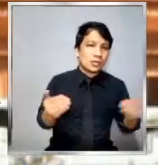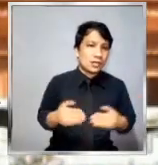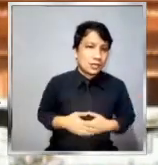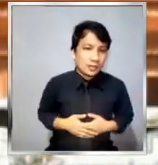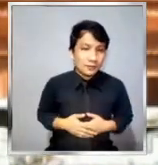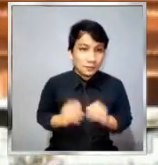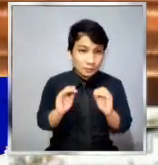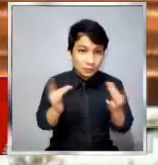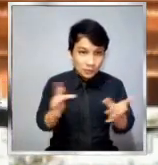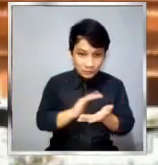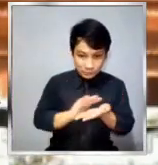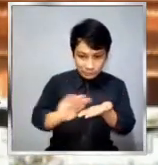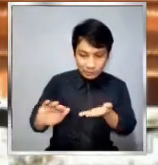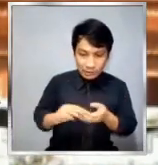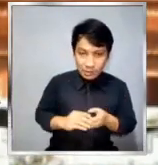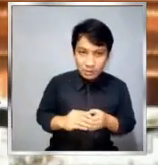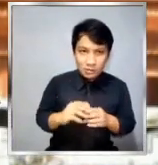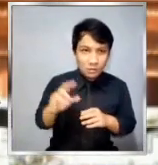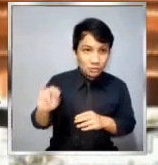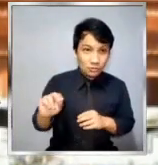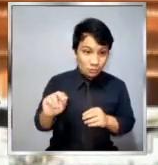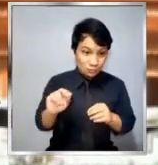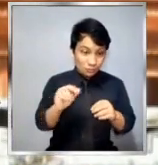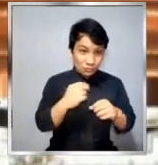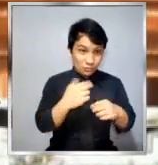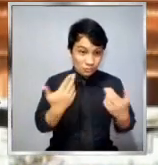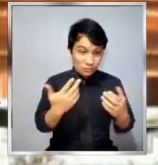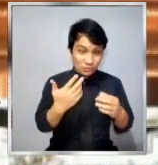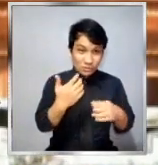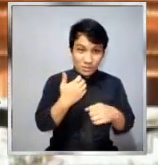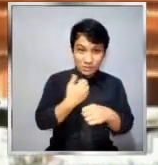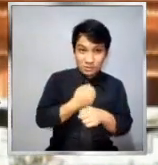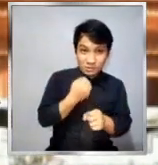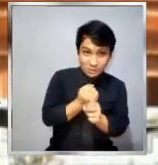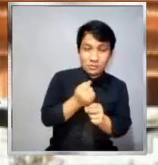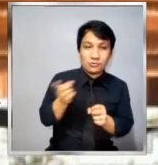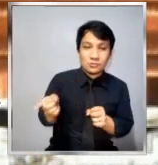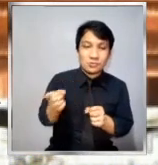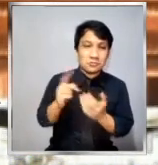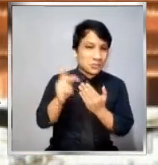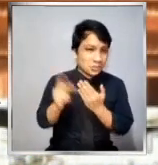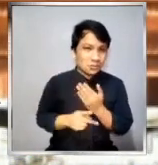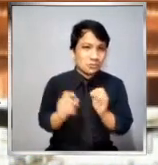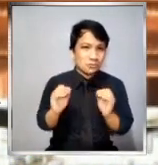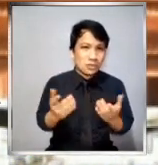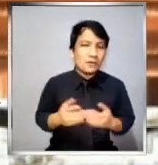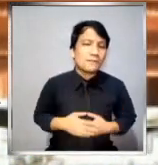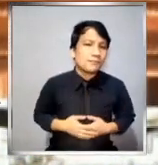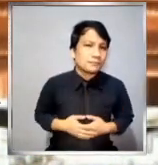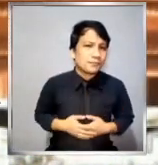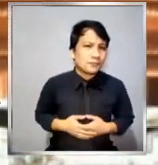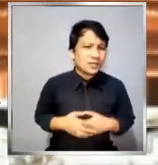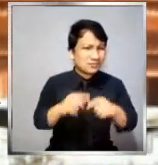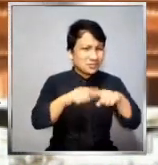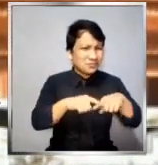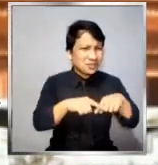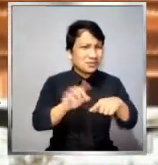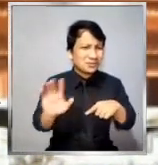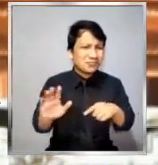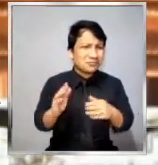No reclamation projects, papers pending. And pending because in-archive